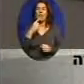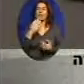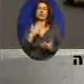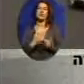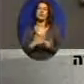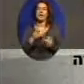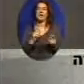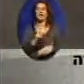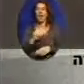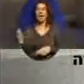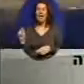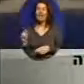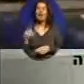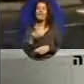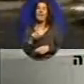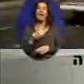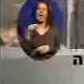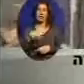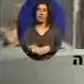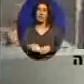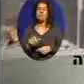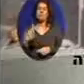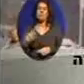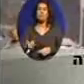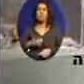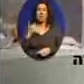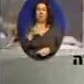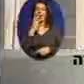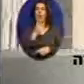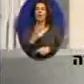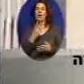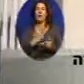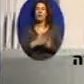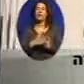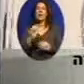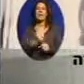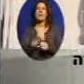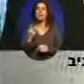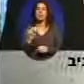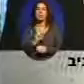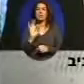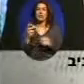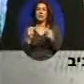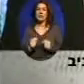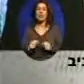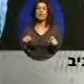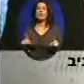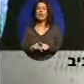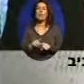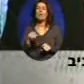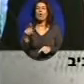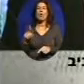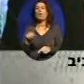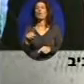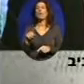ואנחנו יכולים ללכת הביתה. אבל היום מנהלים רואים בעיסוק בנושא בטיחות כמו עיסוק בנושא